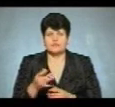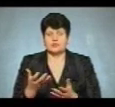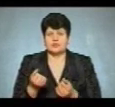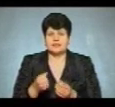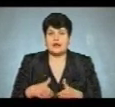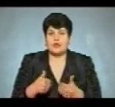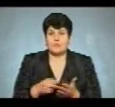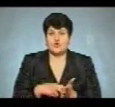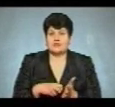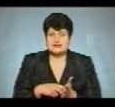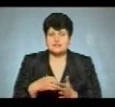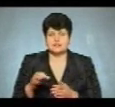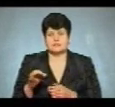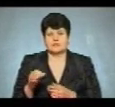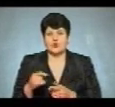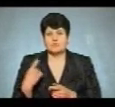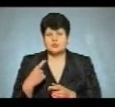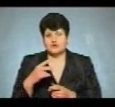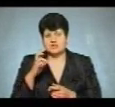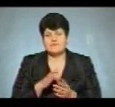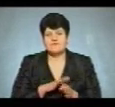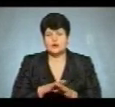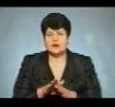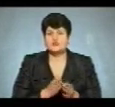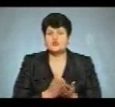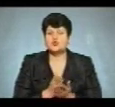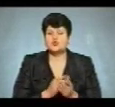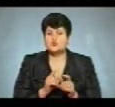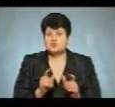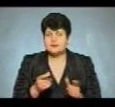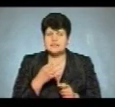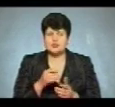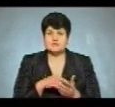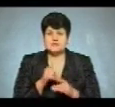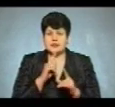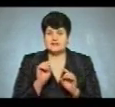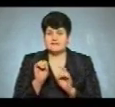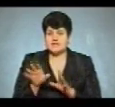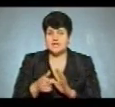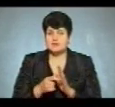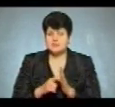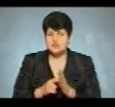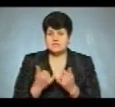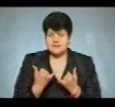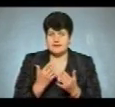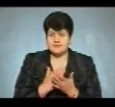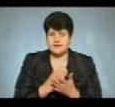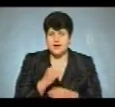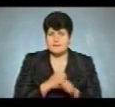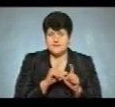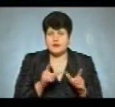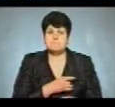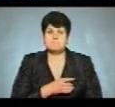від обласної державної виконавчої служби, у якому повідомили, що міська рада передає приміщення, у якому зараз аптека, в